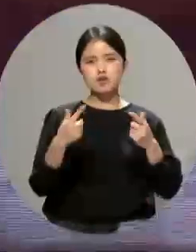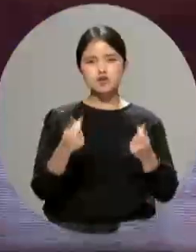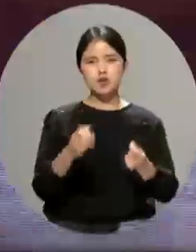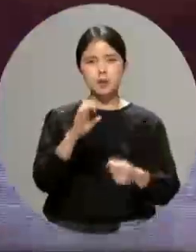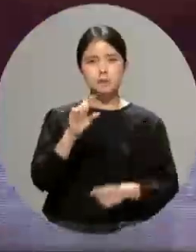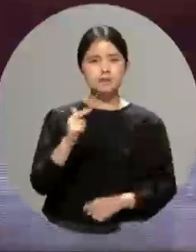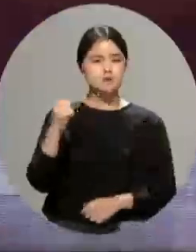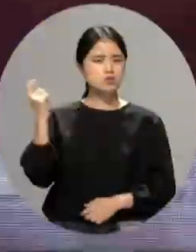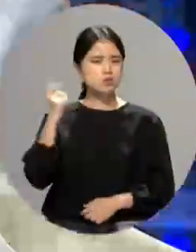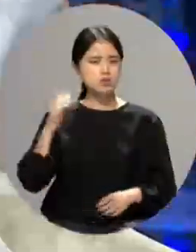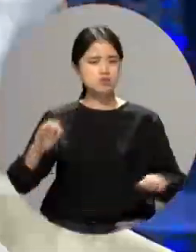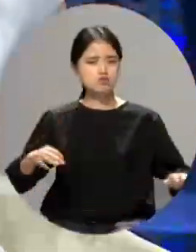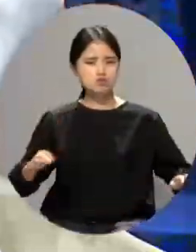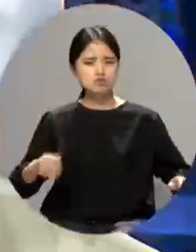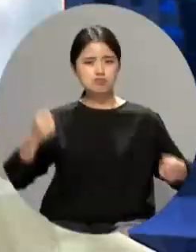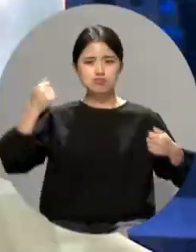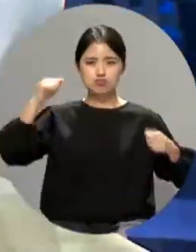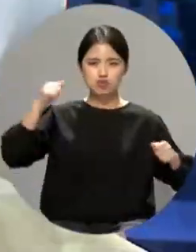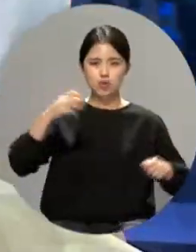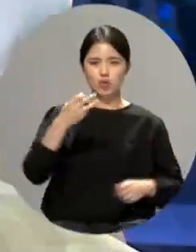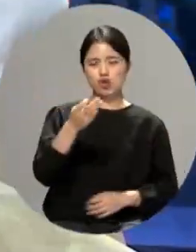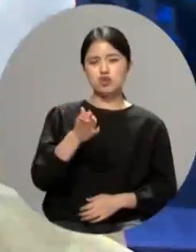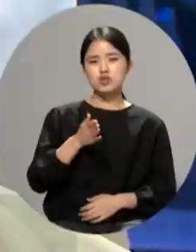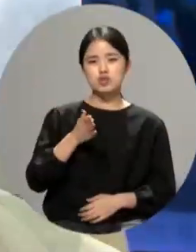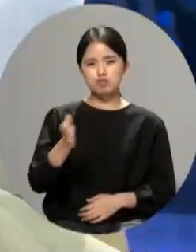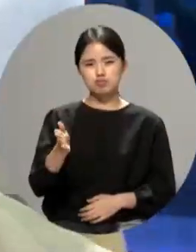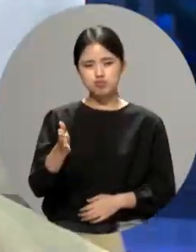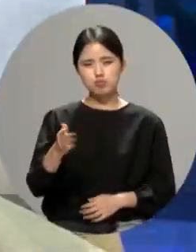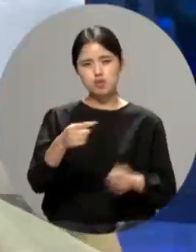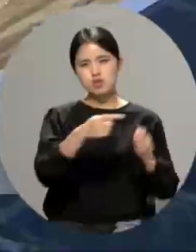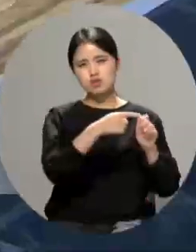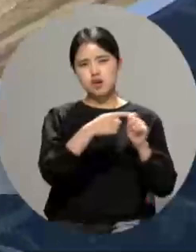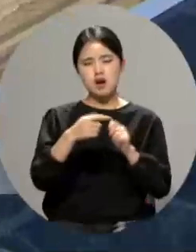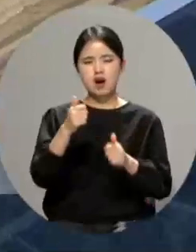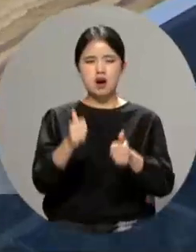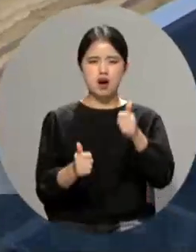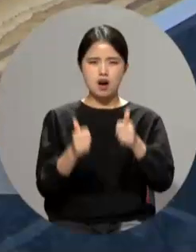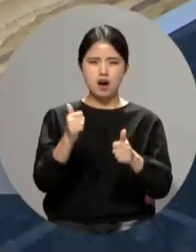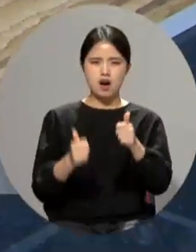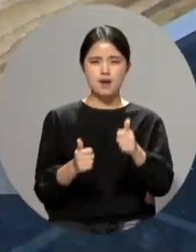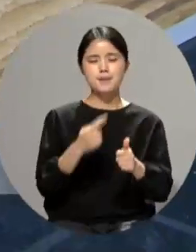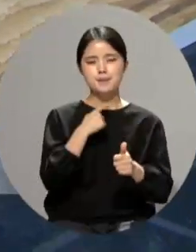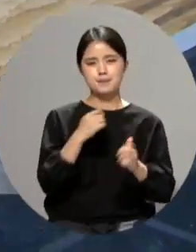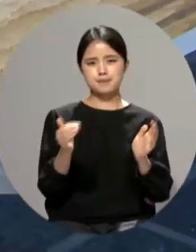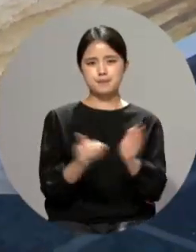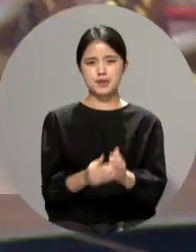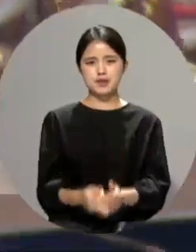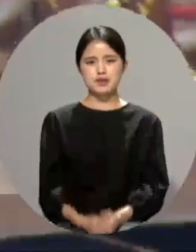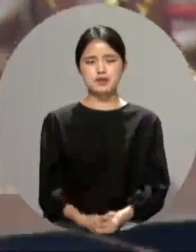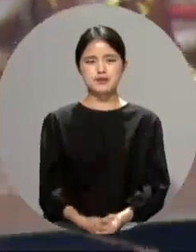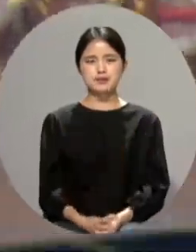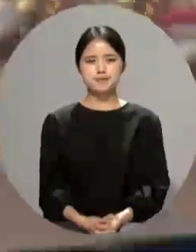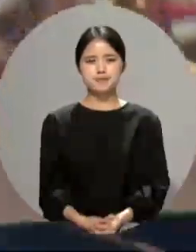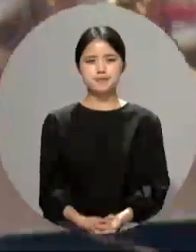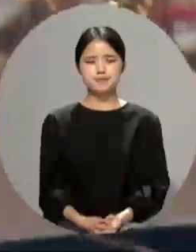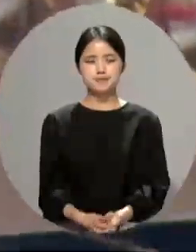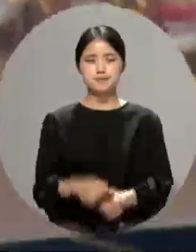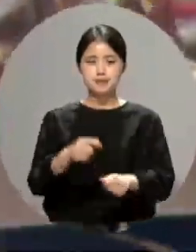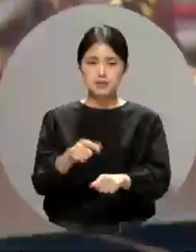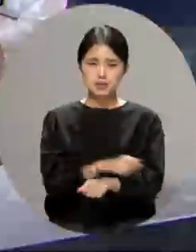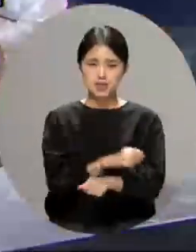무용, 가야금 병창 등 13개 부문에서 실력파 국악인들의 치열한 경연이 펼쳐졌습니다.